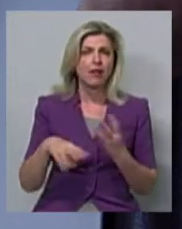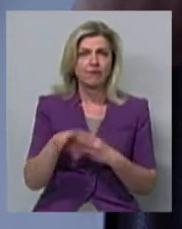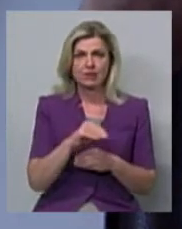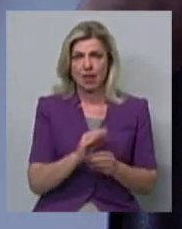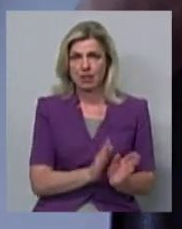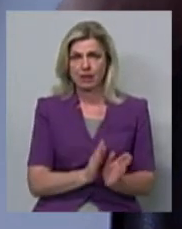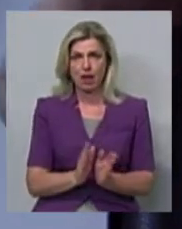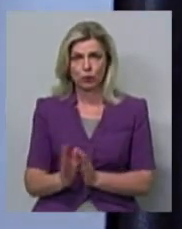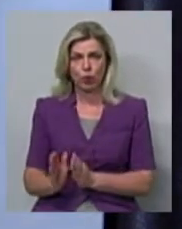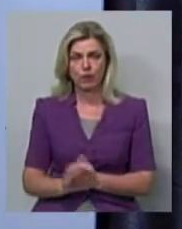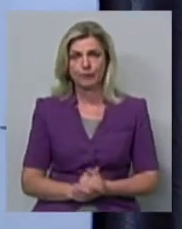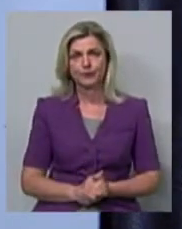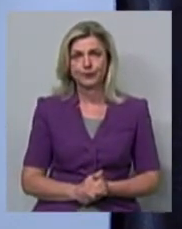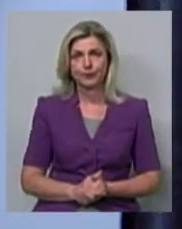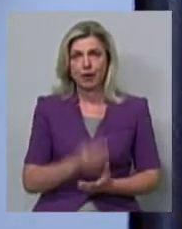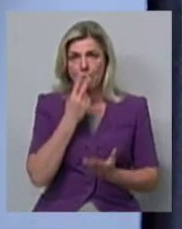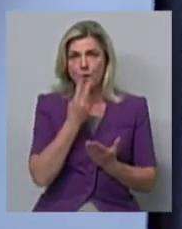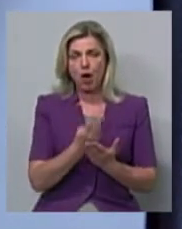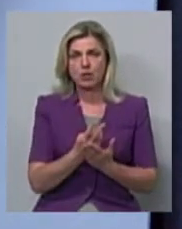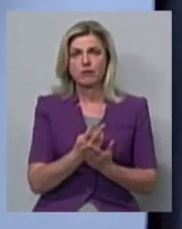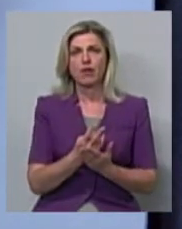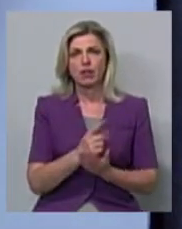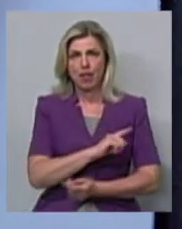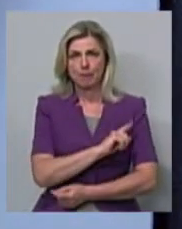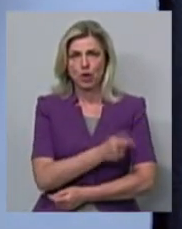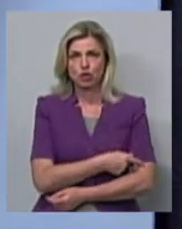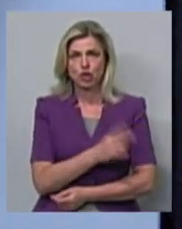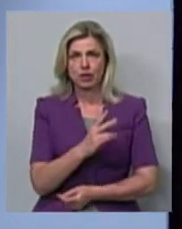наладкой, показывает напряжение,